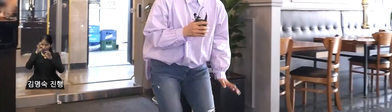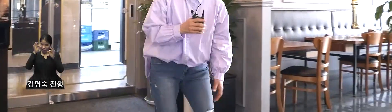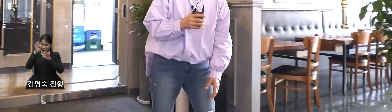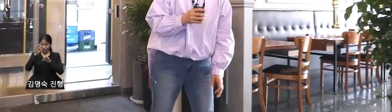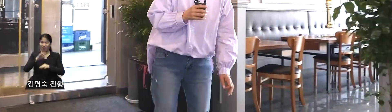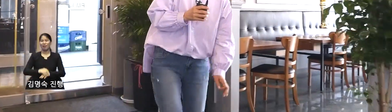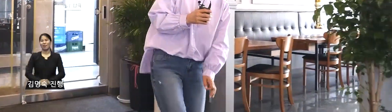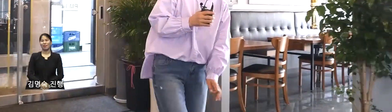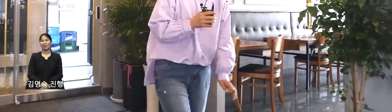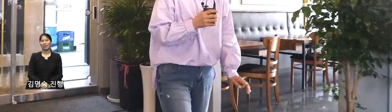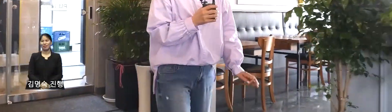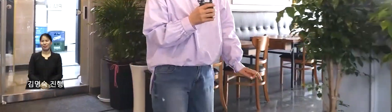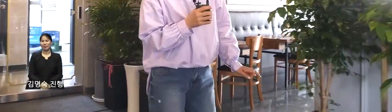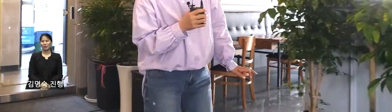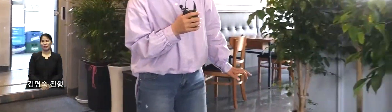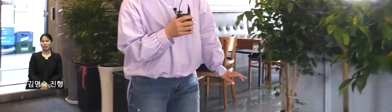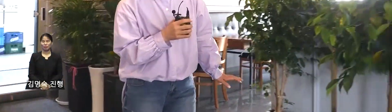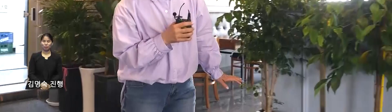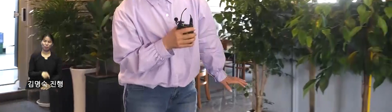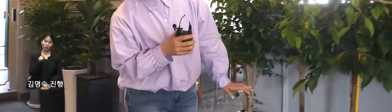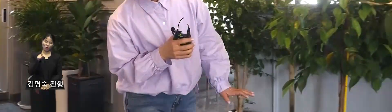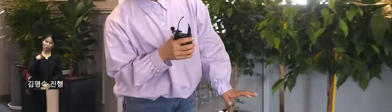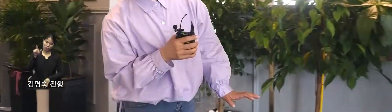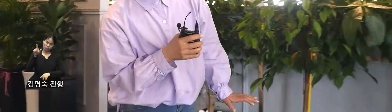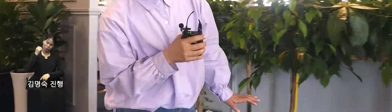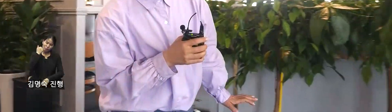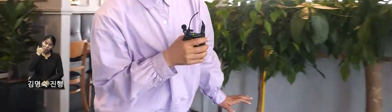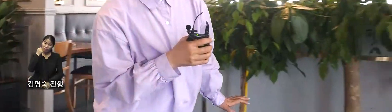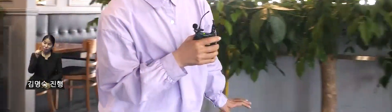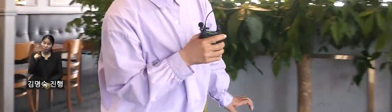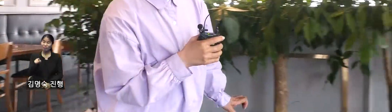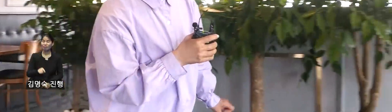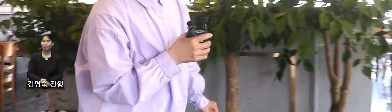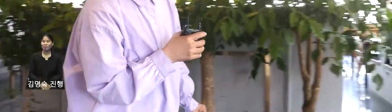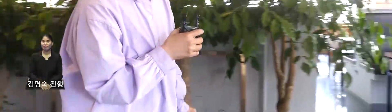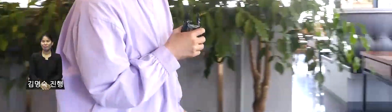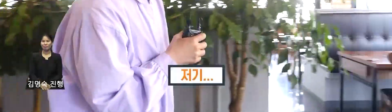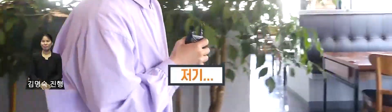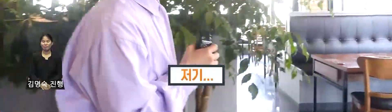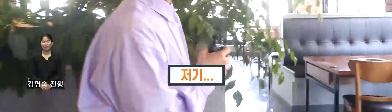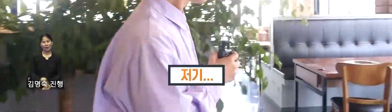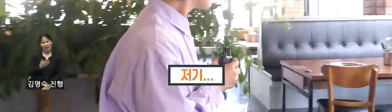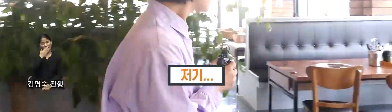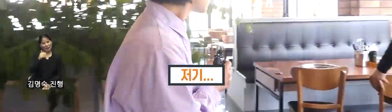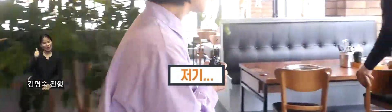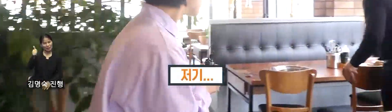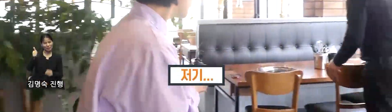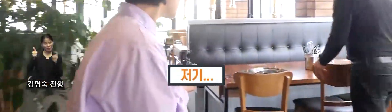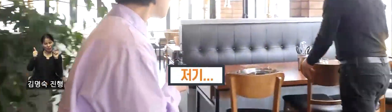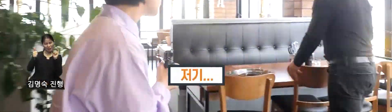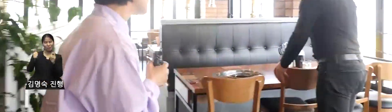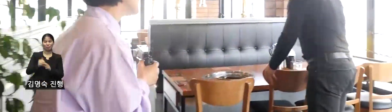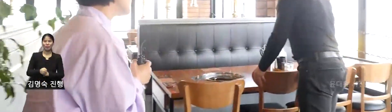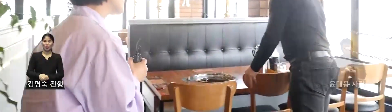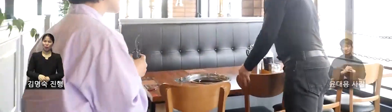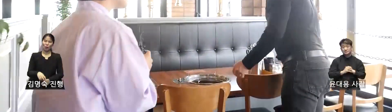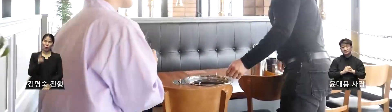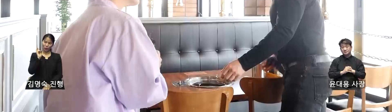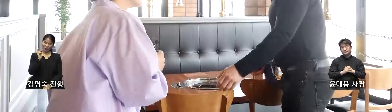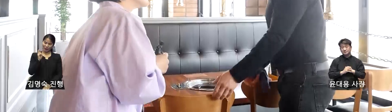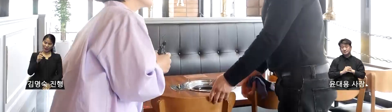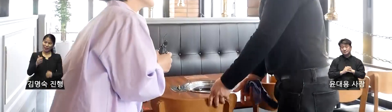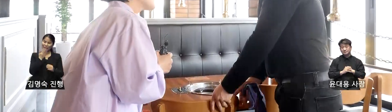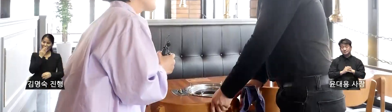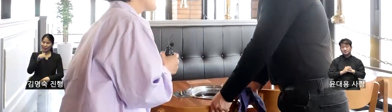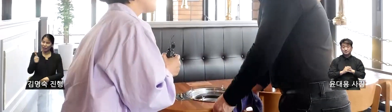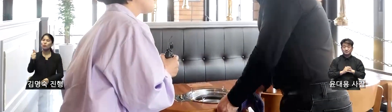시간 걸리겠는데요. 어, 저기 누가 계시는데 혹시 사장님이신가? 저기 혹시